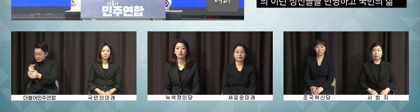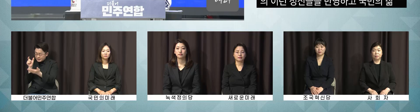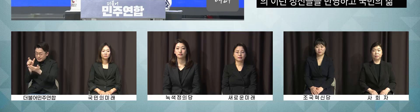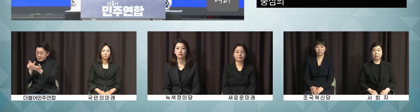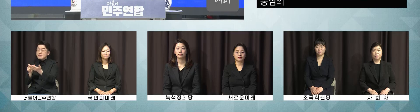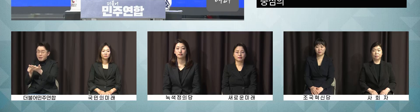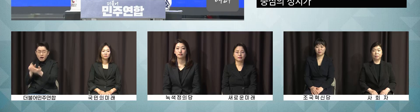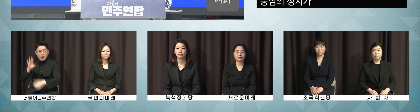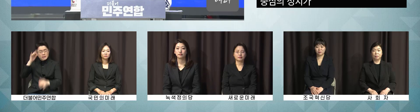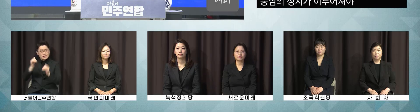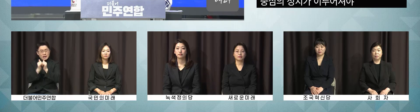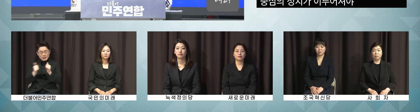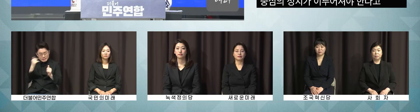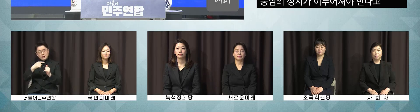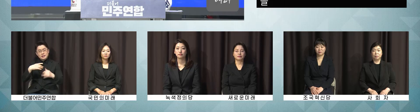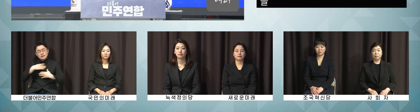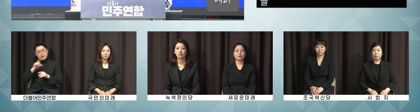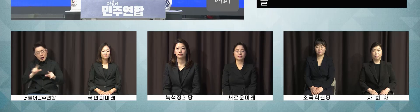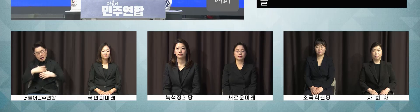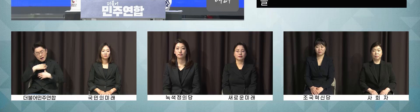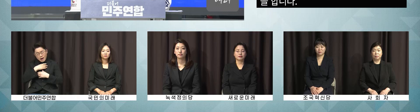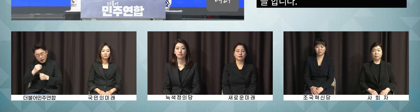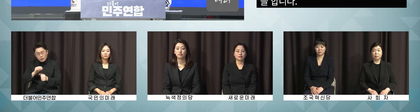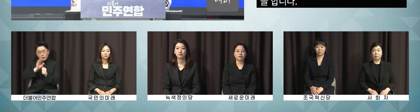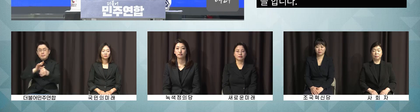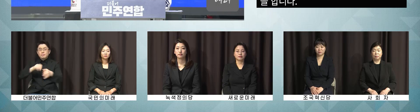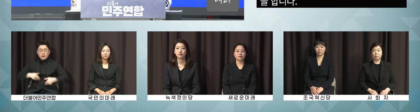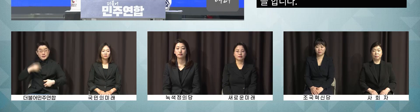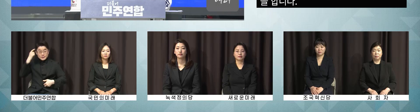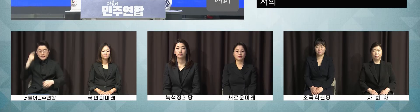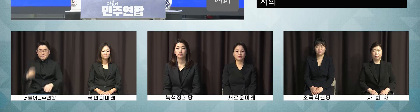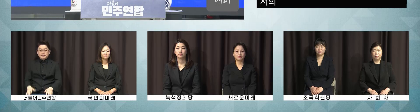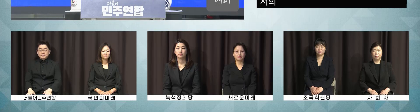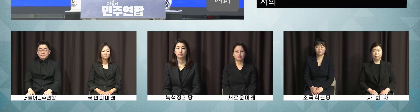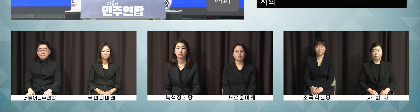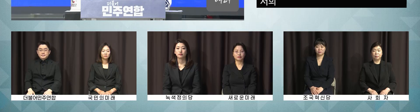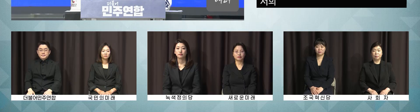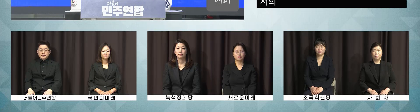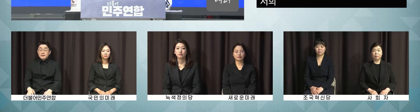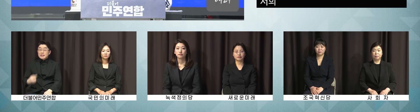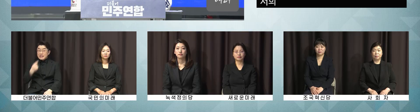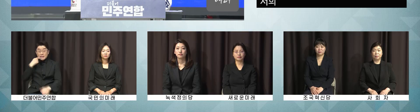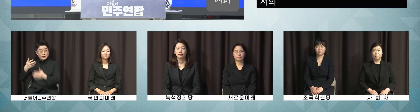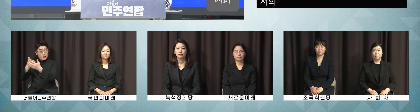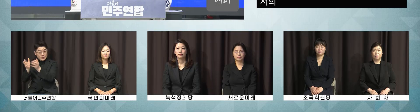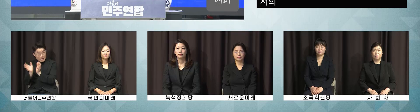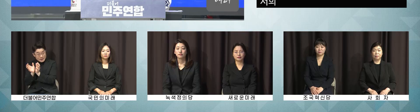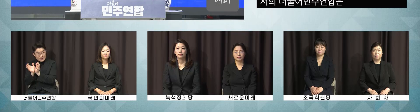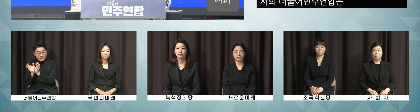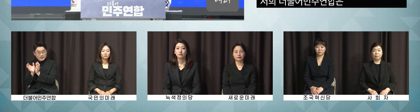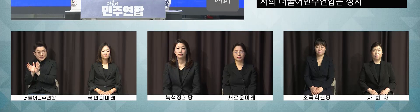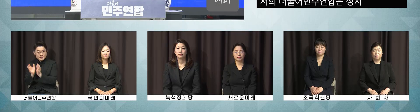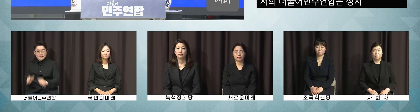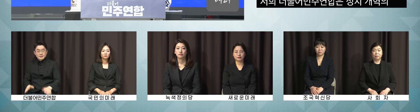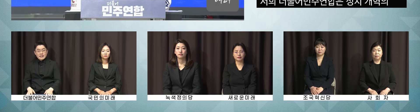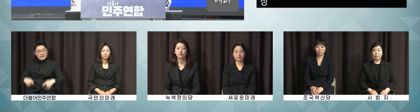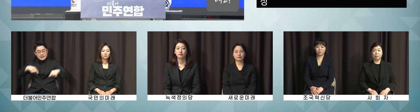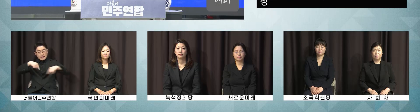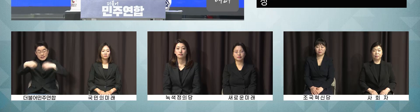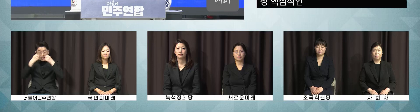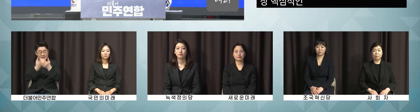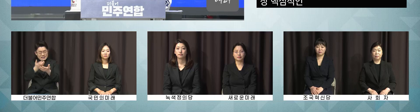정치가 이루어져야 된다고 생각을 합니다. 저희 더불어민주연합은 정치개혁의 가장